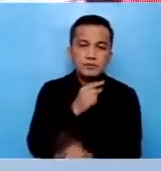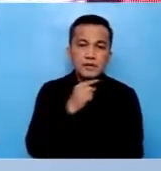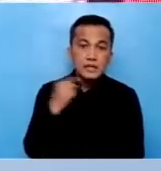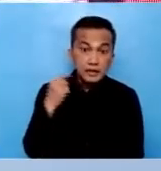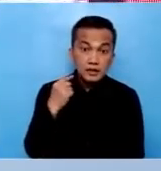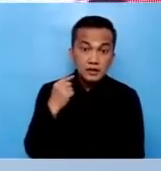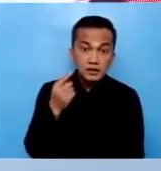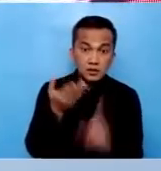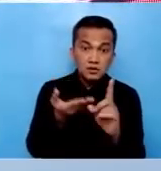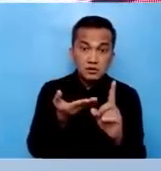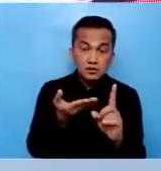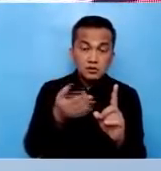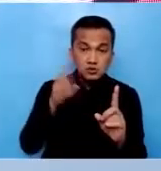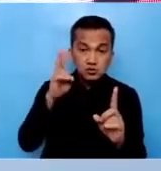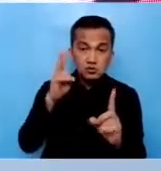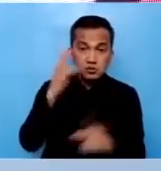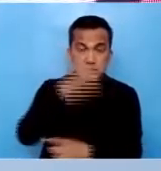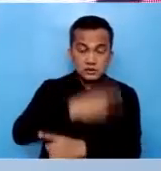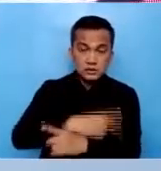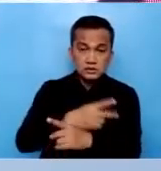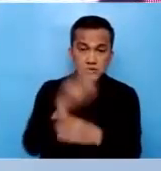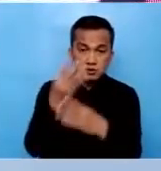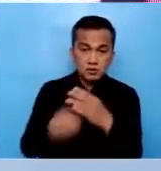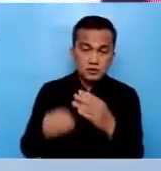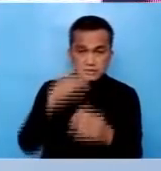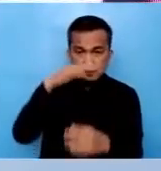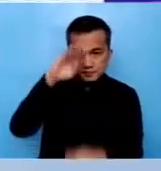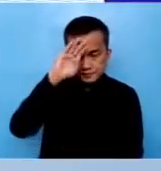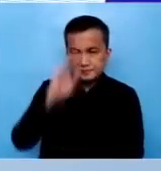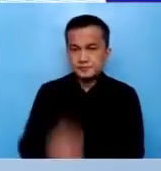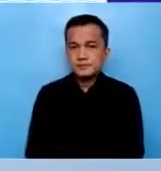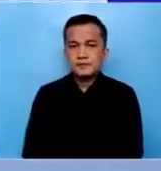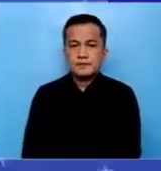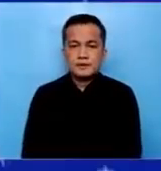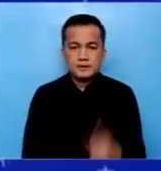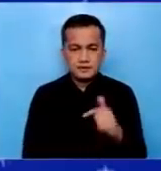sa Cavite. Nasa frontline ng balitang yan si Gary De Leon.